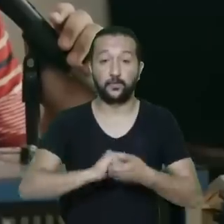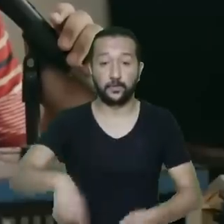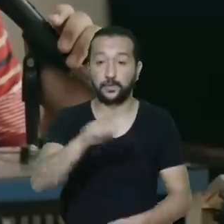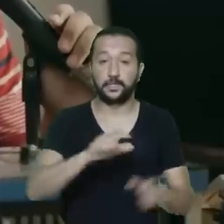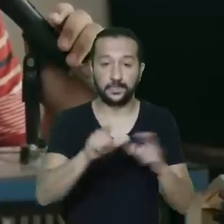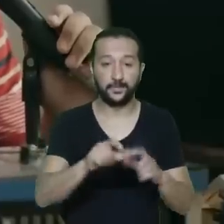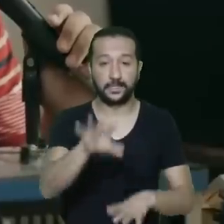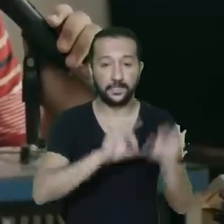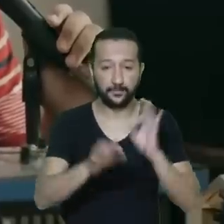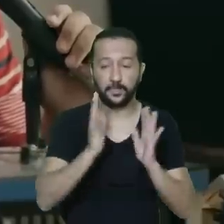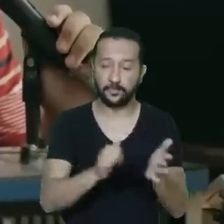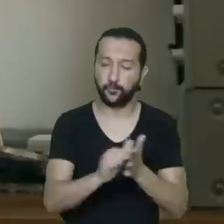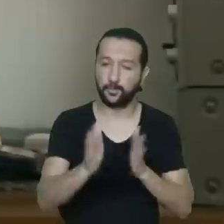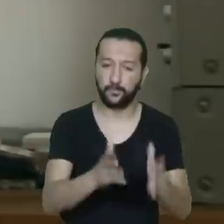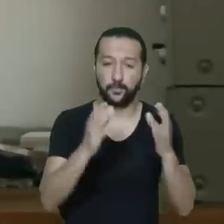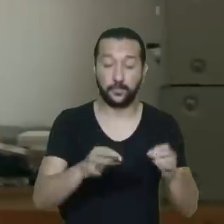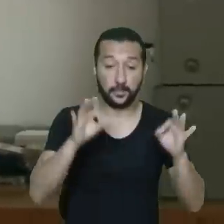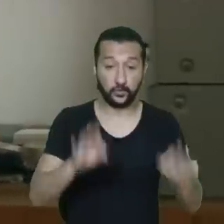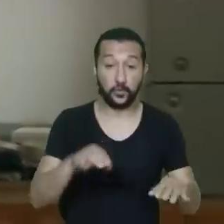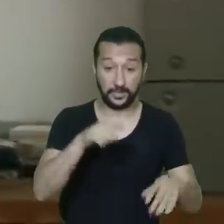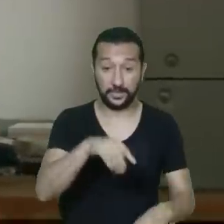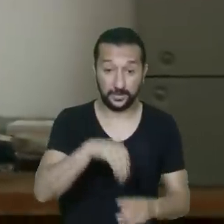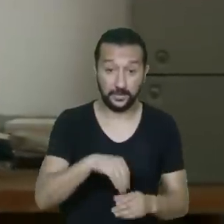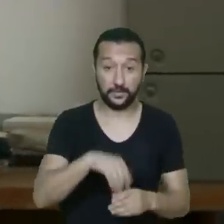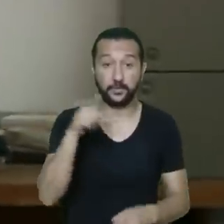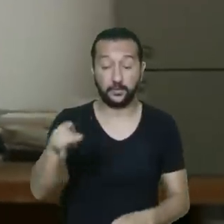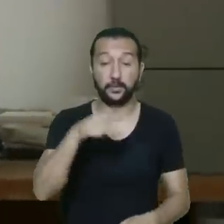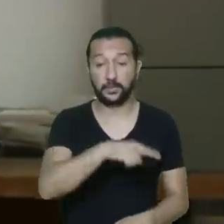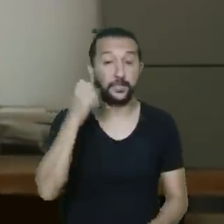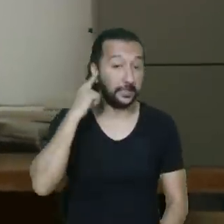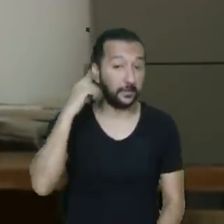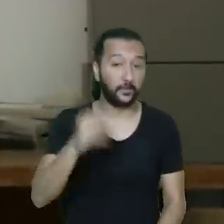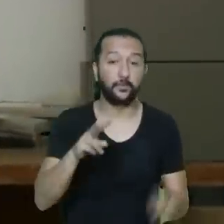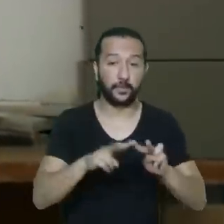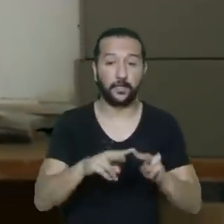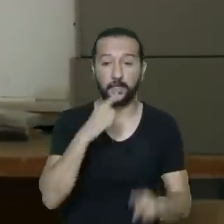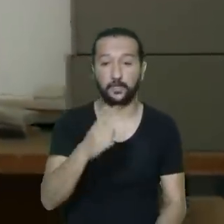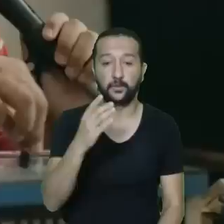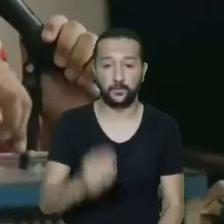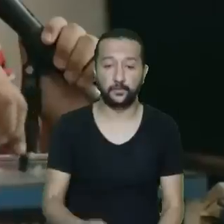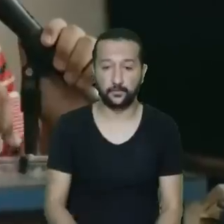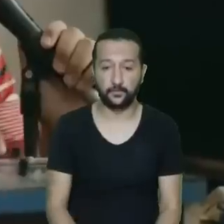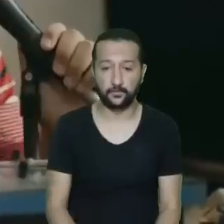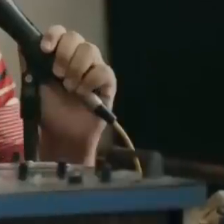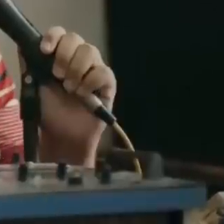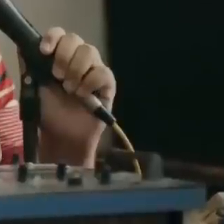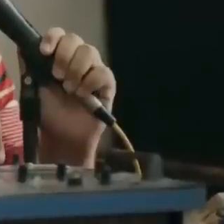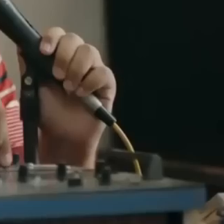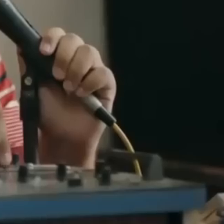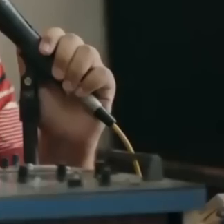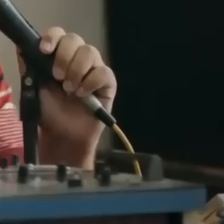Semih ile seçmeceler tüm hızıyla devam ediyor. Tam şu anda Los Del Rio'dan dinliyoruz. Macarena diyor.